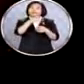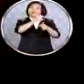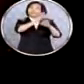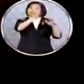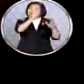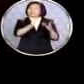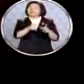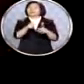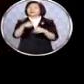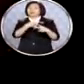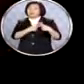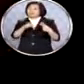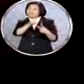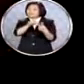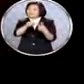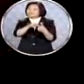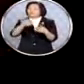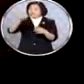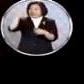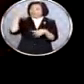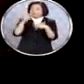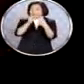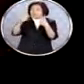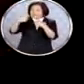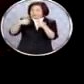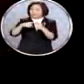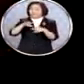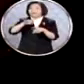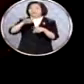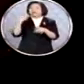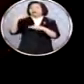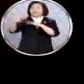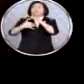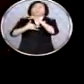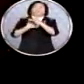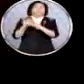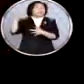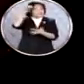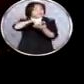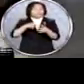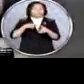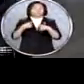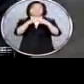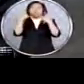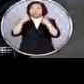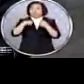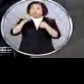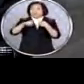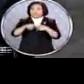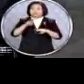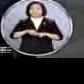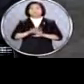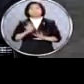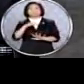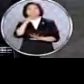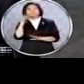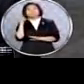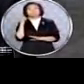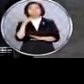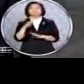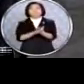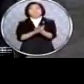要说一句话，2000年宋楚瑜就是被那个抹黑的，到今天才来给你辩论，本来我应该坐在底下来等来